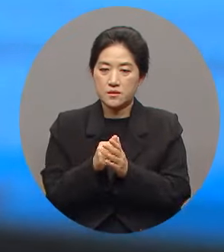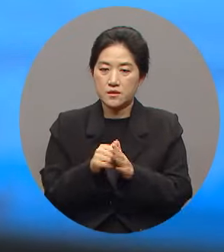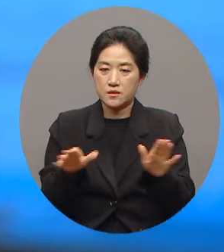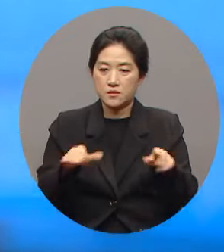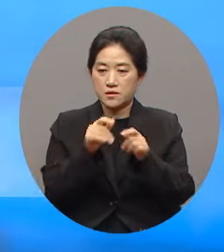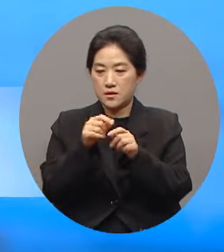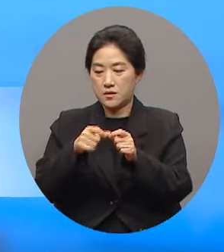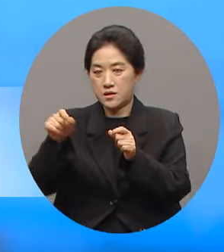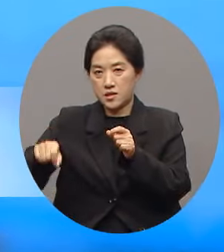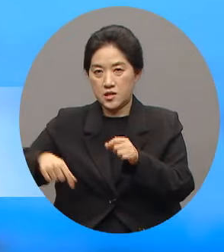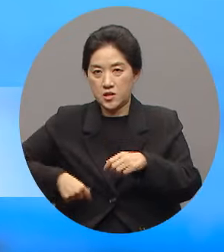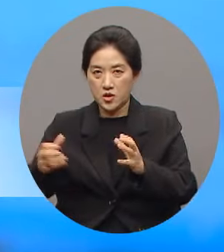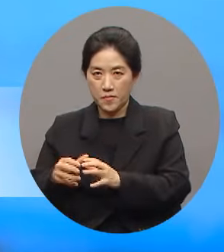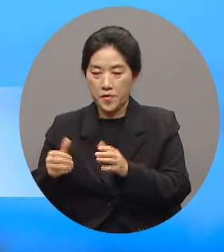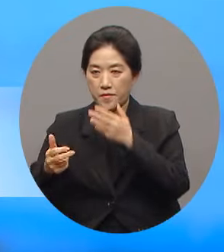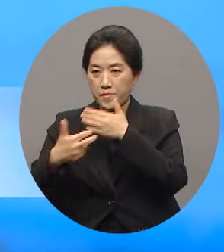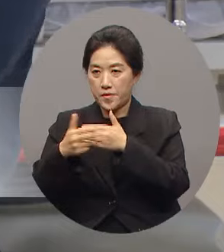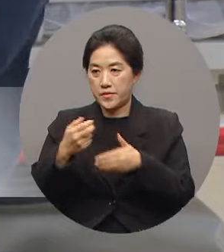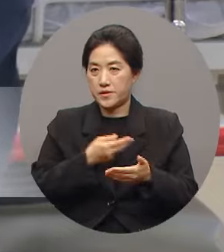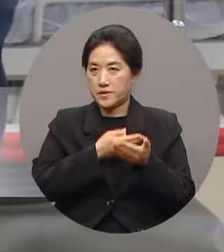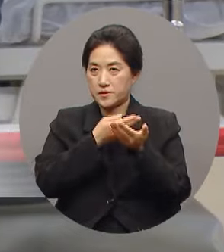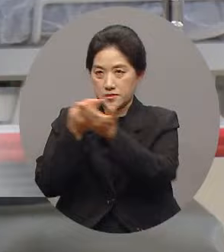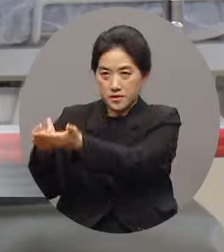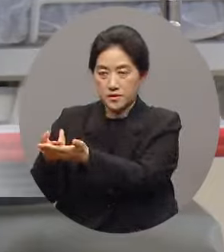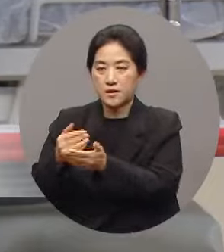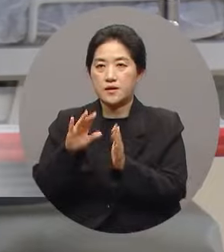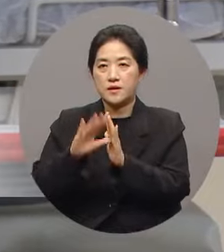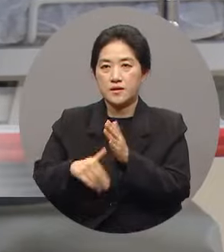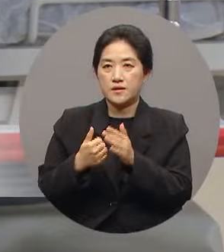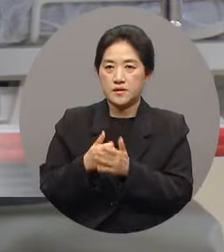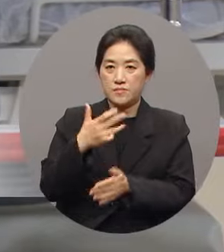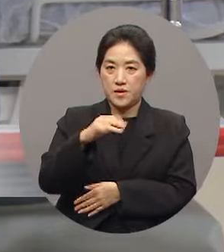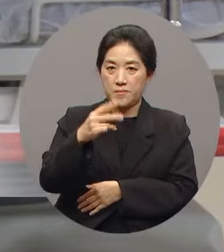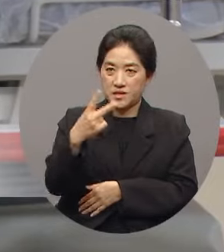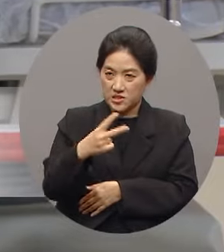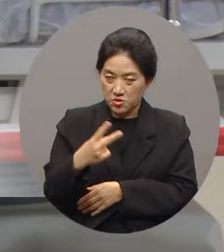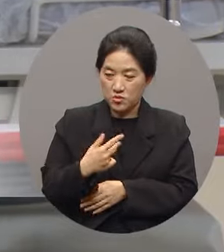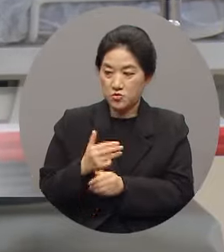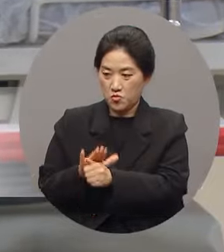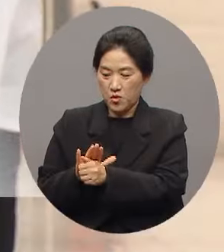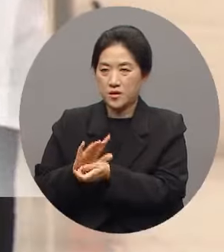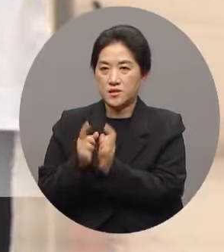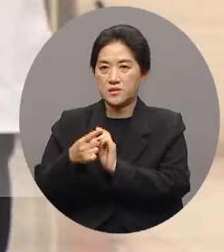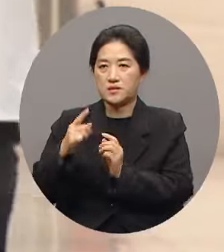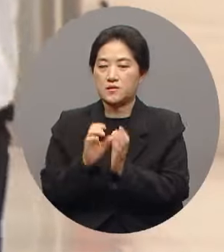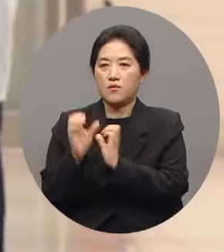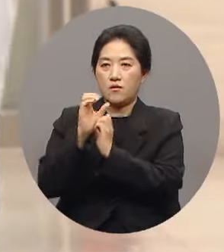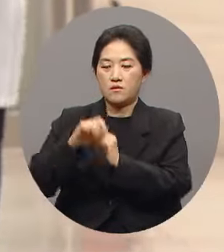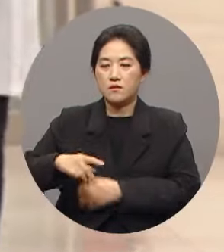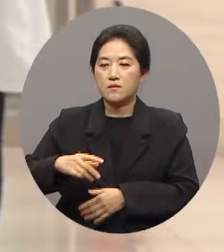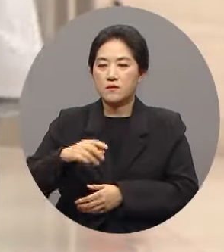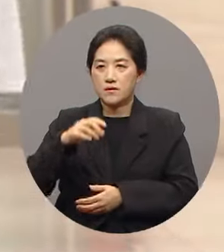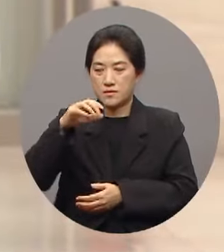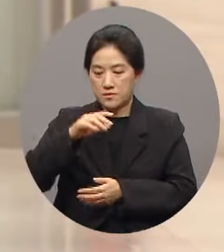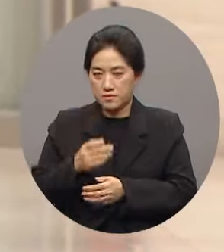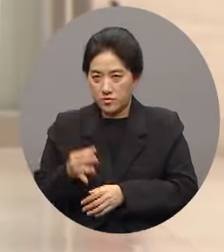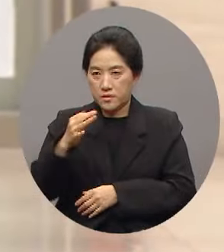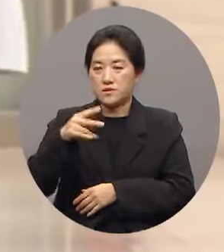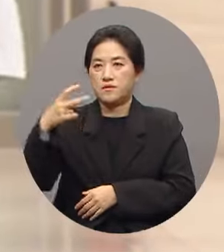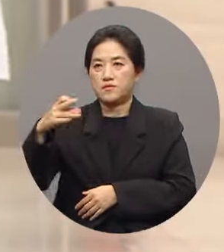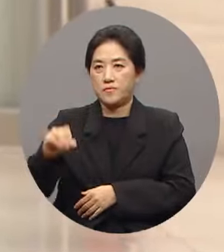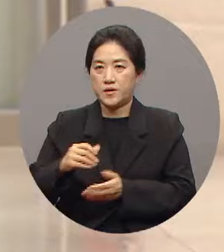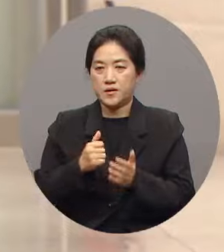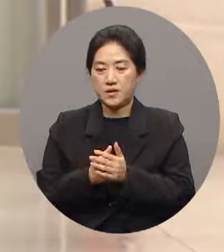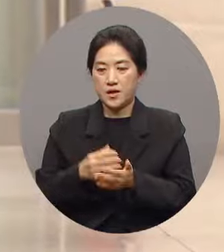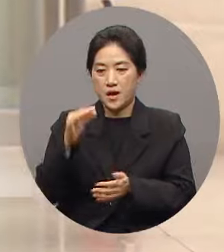협력병원으로 옮길 때 기존 8만 9천 원이었던 지원금을 12만 원으로 상향 조정하기로 했습니다. 암 진료 적정성이 높게